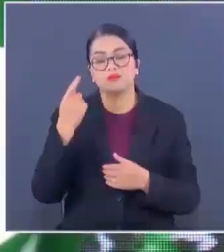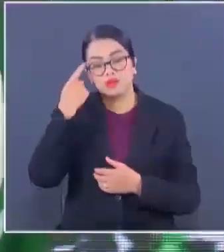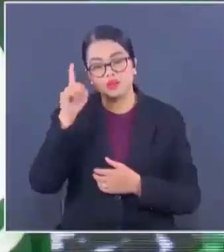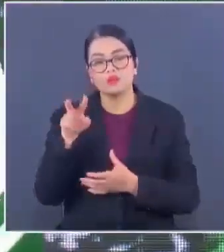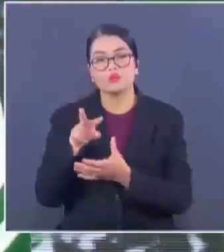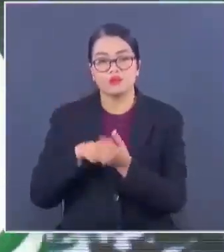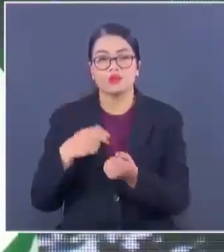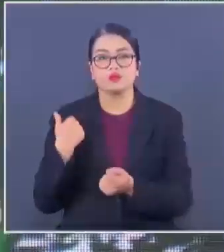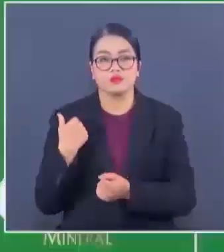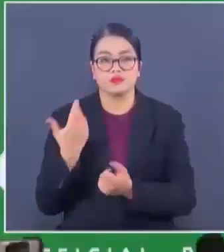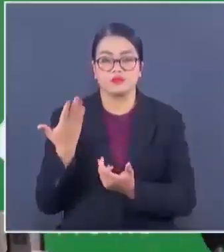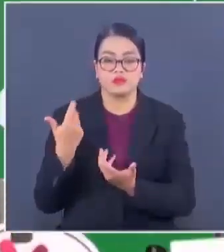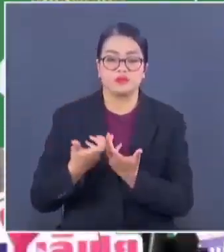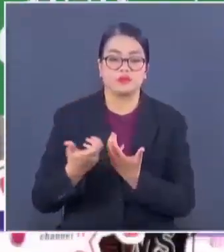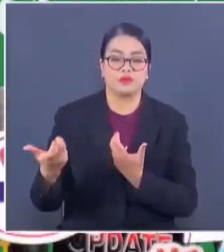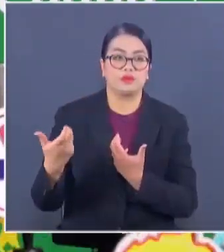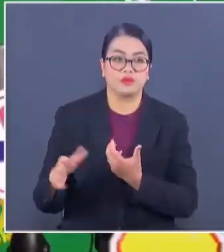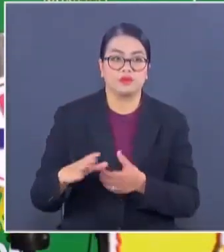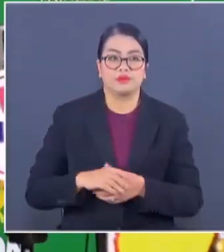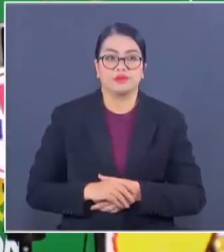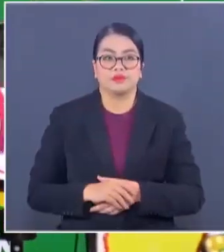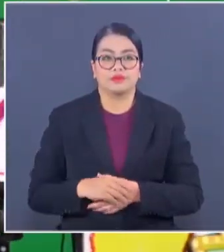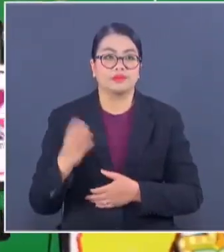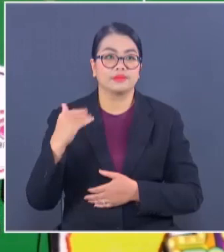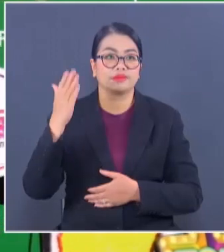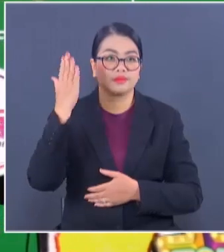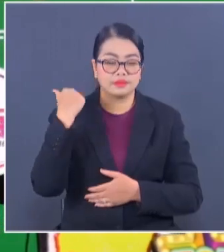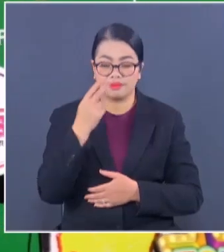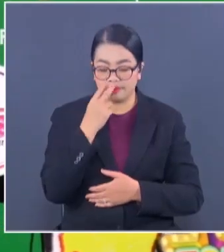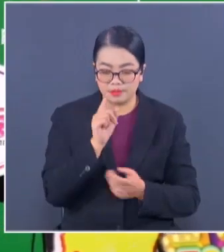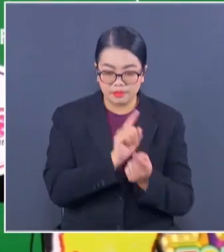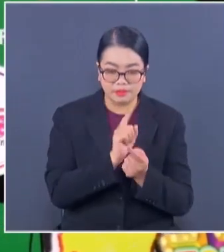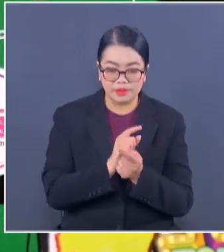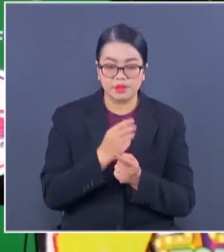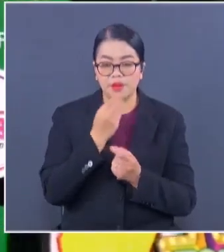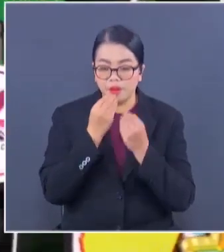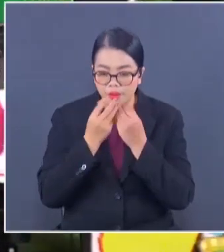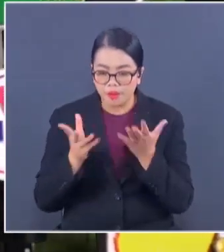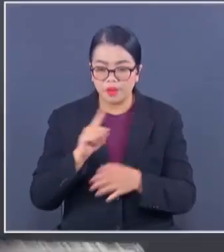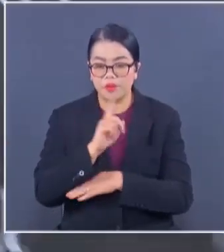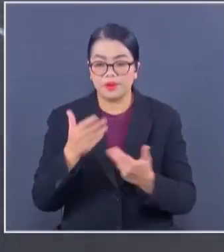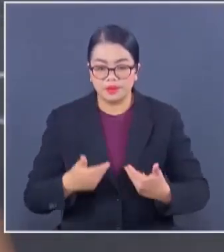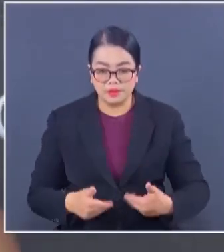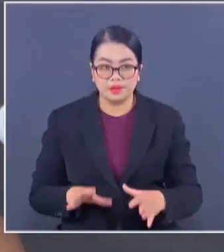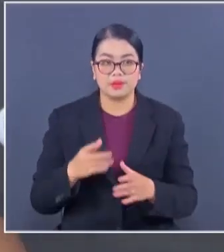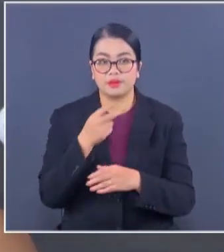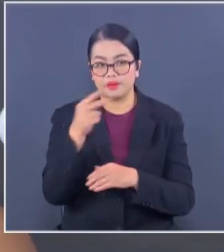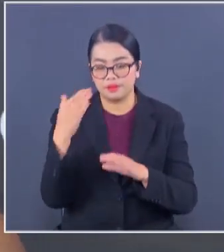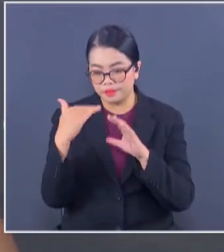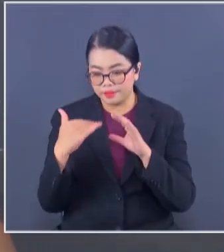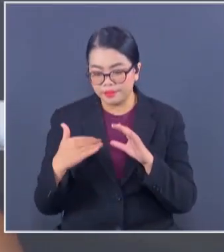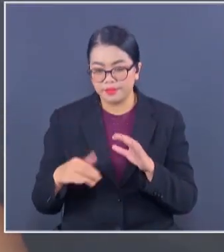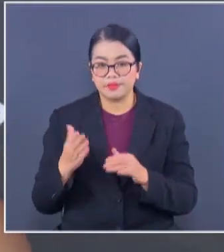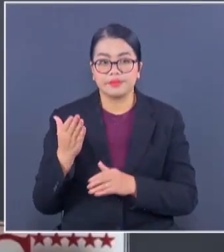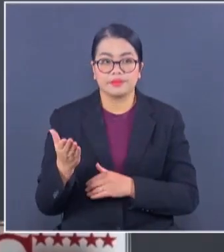ชชัตหลังจากที่ได้เลิกรากับสาวก้อยอรัชพรค่ะซึ่งที่ผ่านมาก็ยังเห็นนิกกี้เนี่ยเข้าไปอวยพรวันเกิดรวมถึงไปมีคอมเมนต์กับ